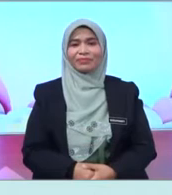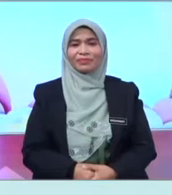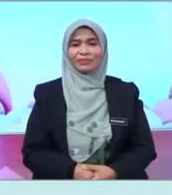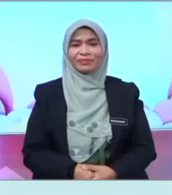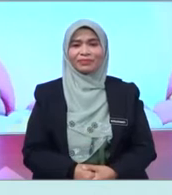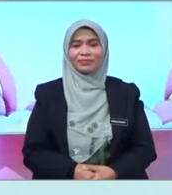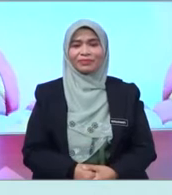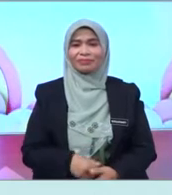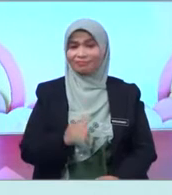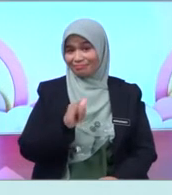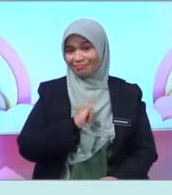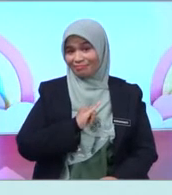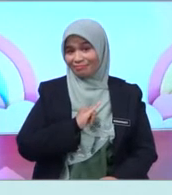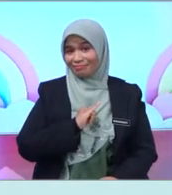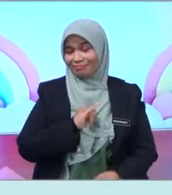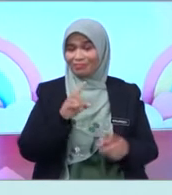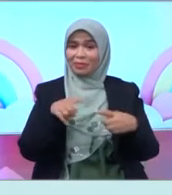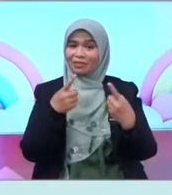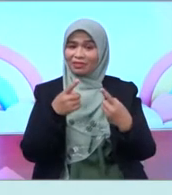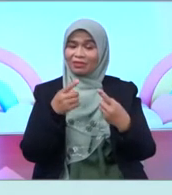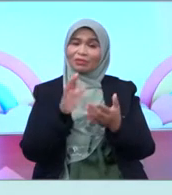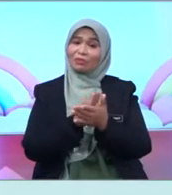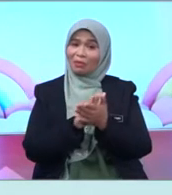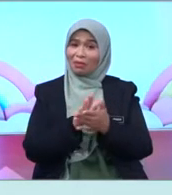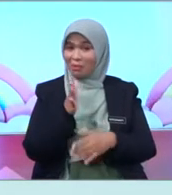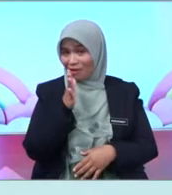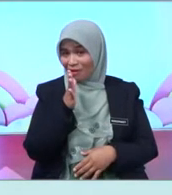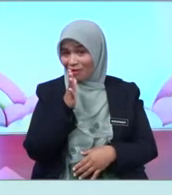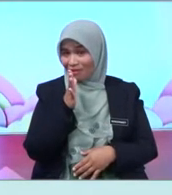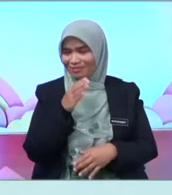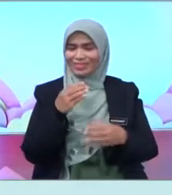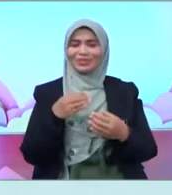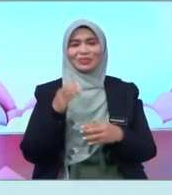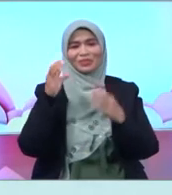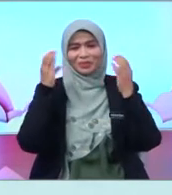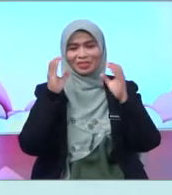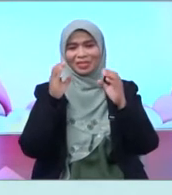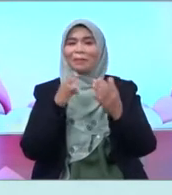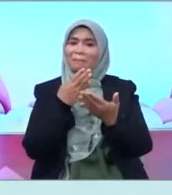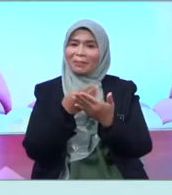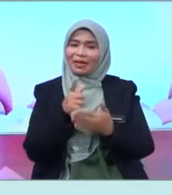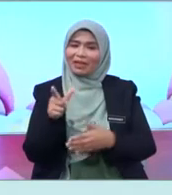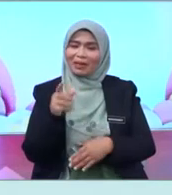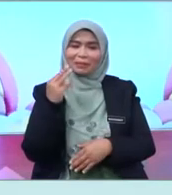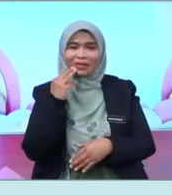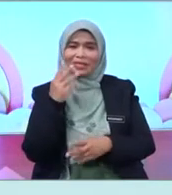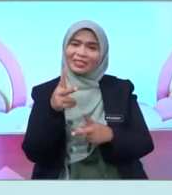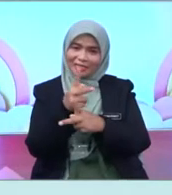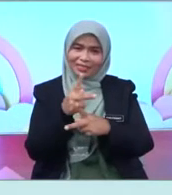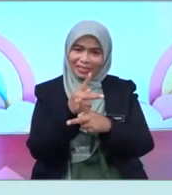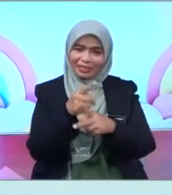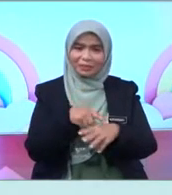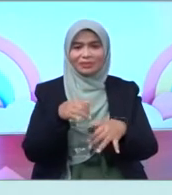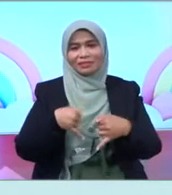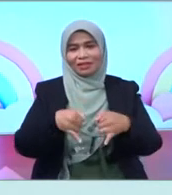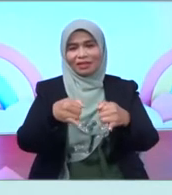Aceh oke Sai pergi Saya pergi ke sekolah dulu Mak Keyla Mira hati-hati semasa by lain